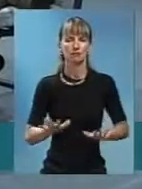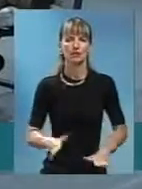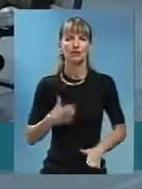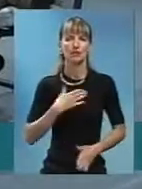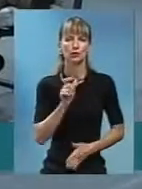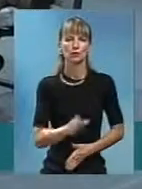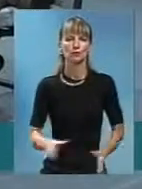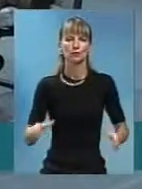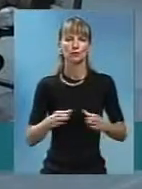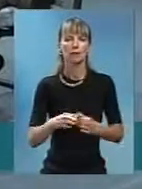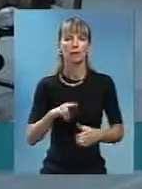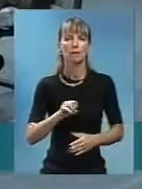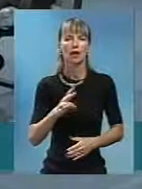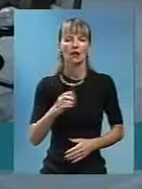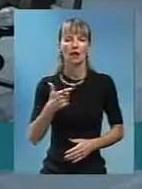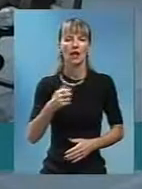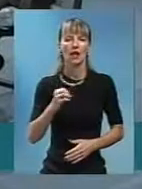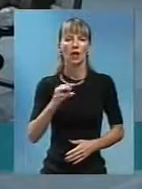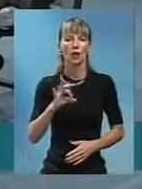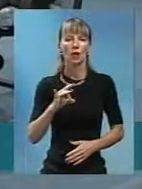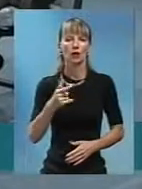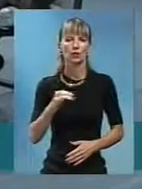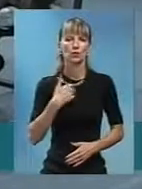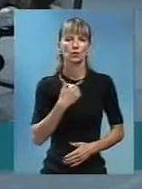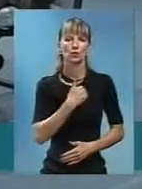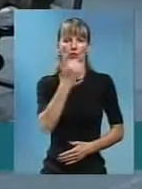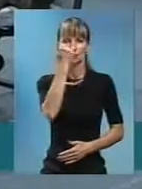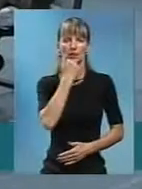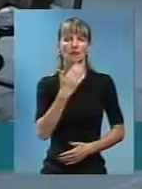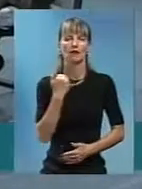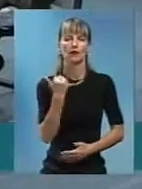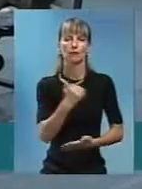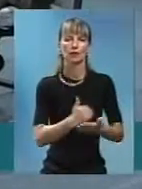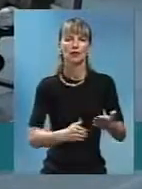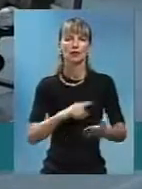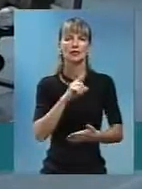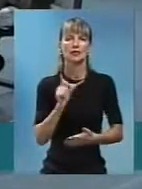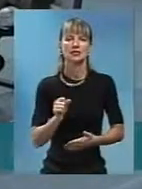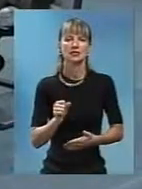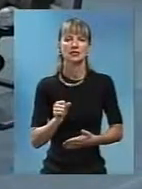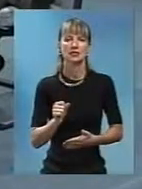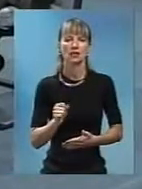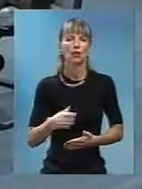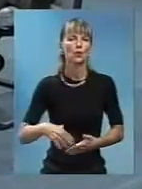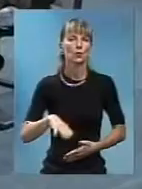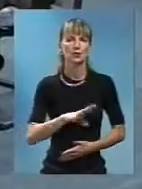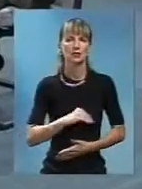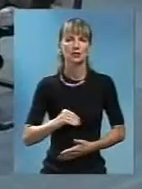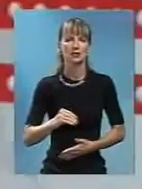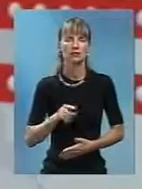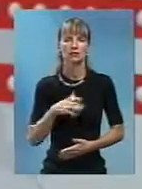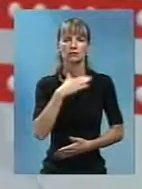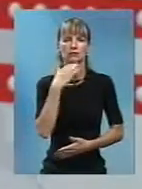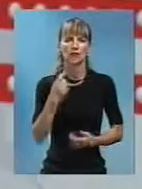нашому суспільстві. Пане Георгію, хотілося би почути. Я, по-перше, хочу подякувати вашу програму за від усіх абсолютно, їх